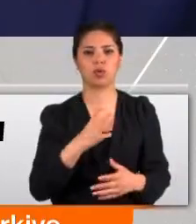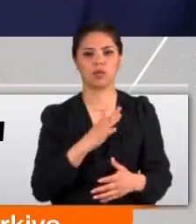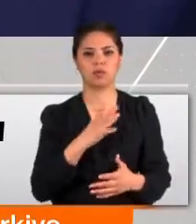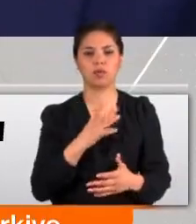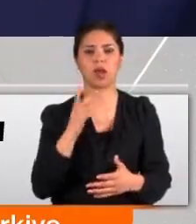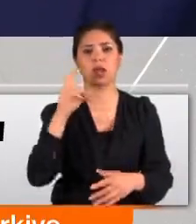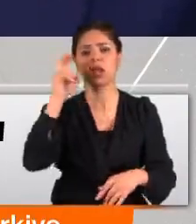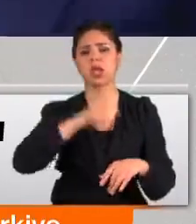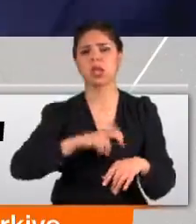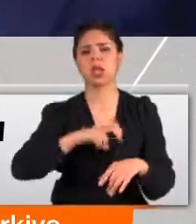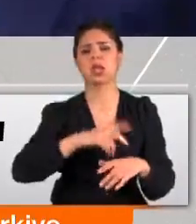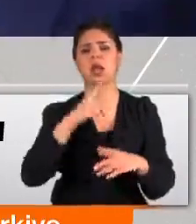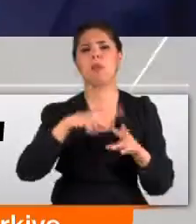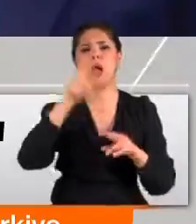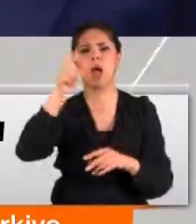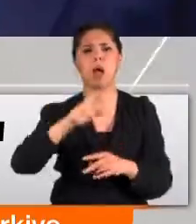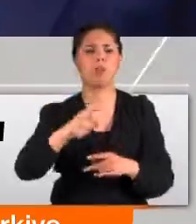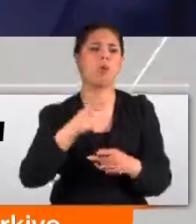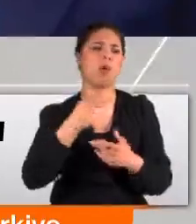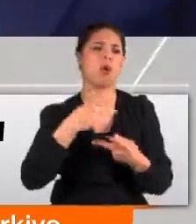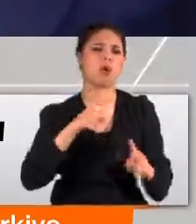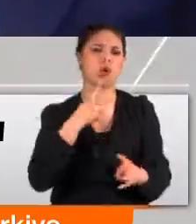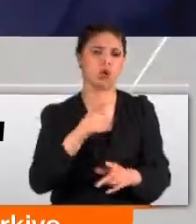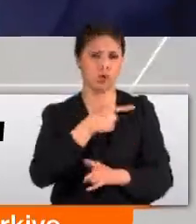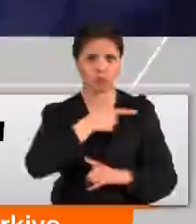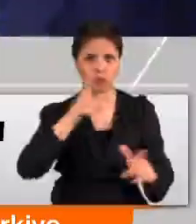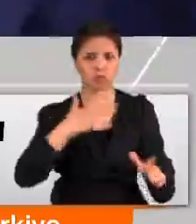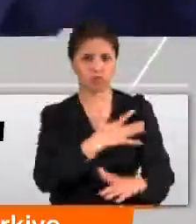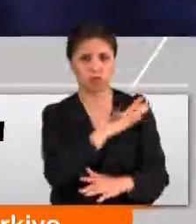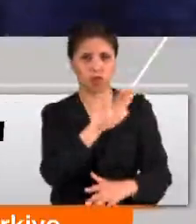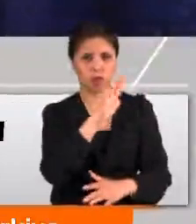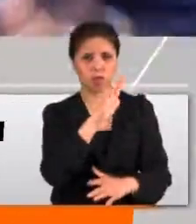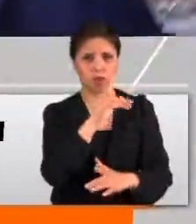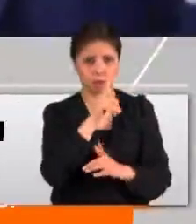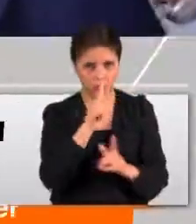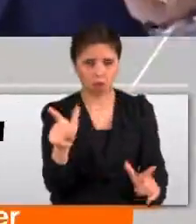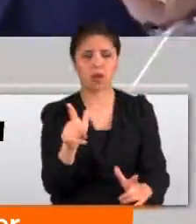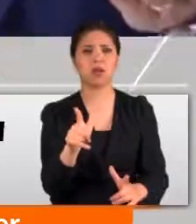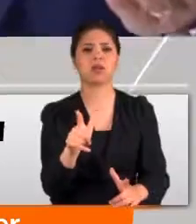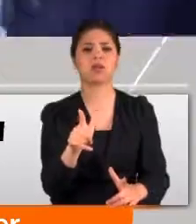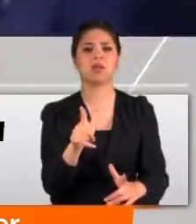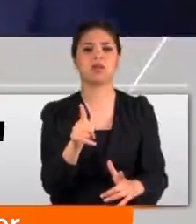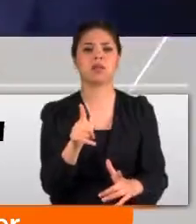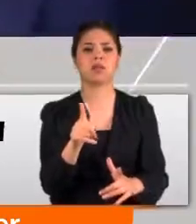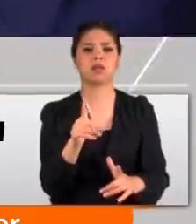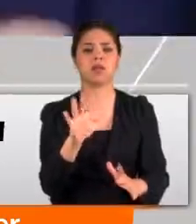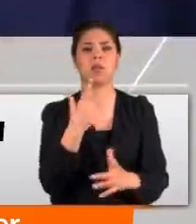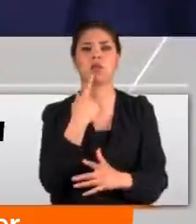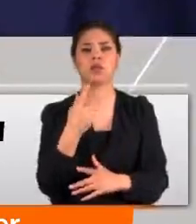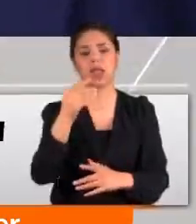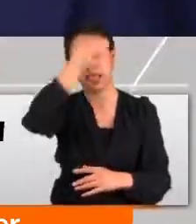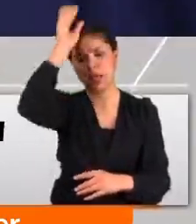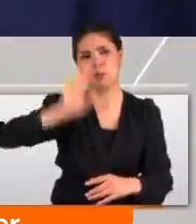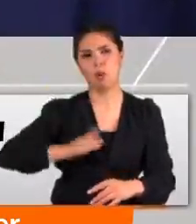Kanakan intikam Apo'ya özgürlük diye bağırır mı CHP'liler? Bağırırlarsa zaten iş başka bir noktaya kaymış. İmamoğlu